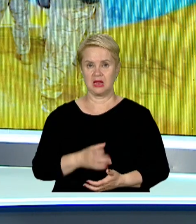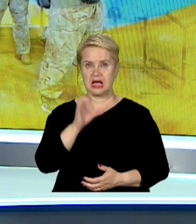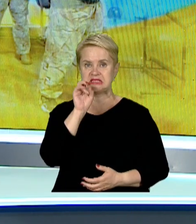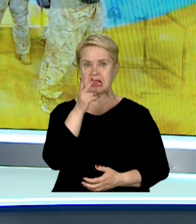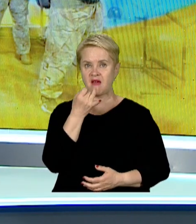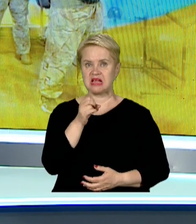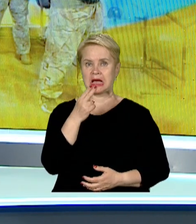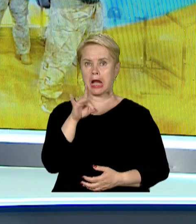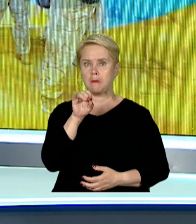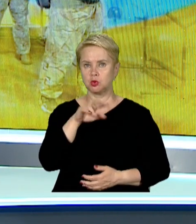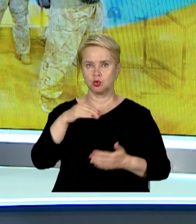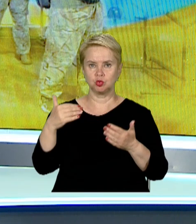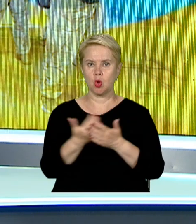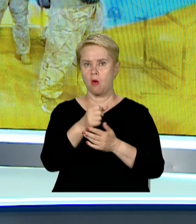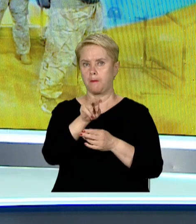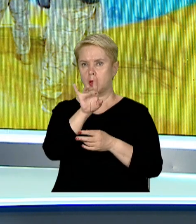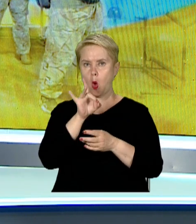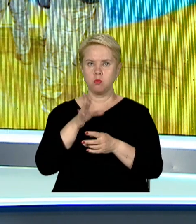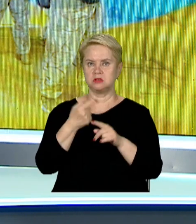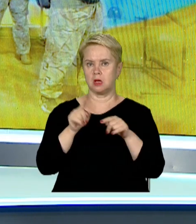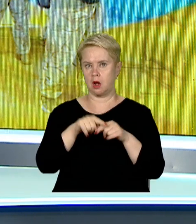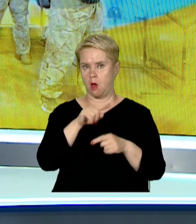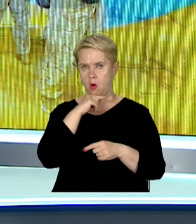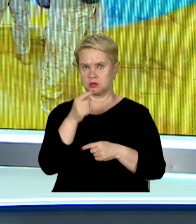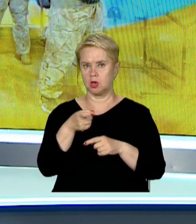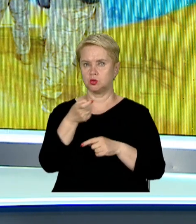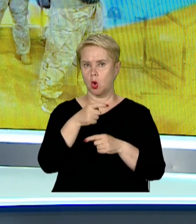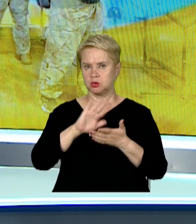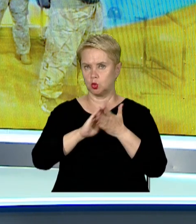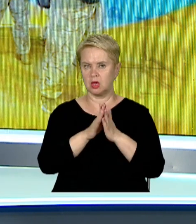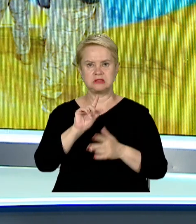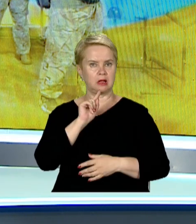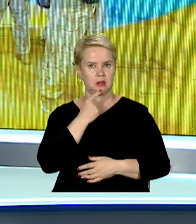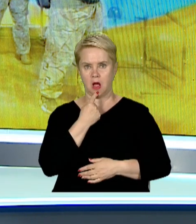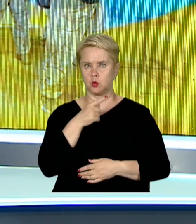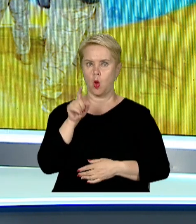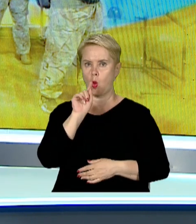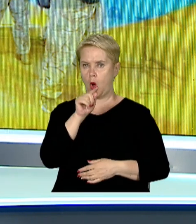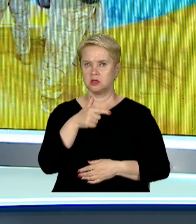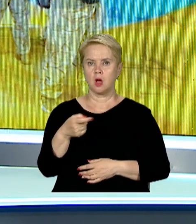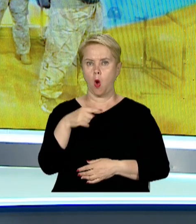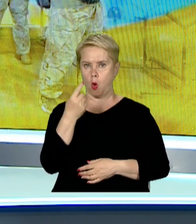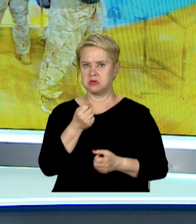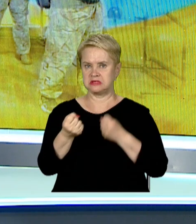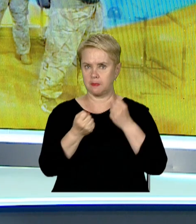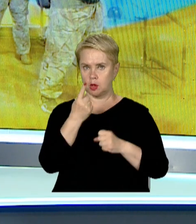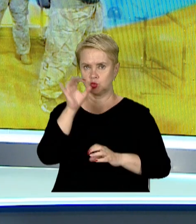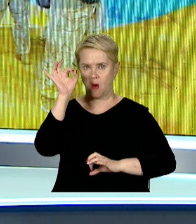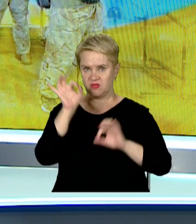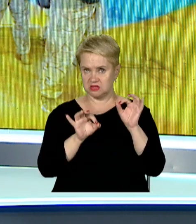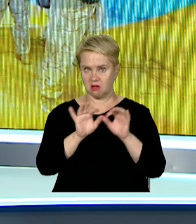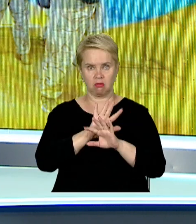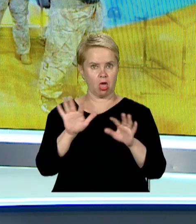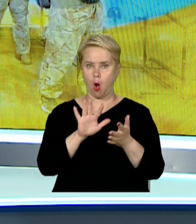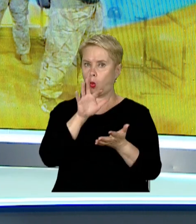Слов'янський, Краматорськ знову під обстрілами росіян. Ситуація на Донеччині залишається складною. Луганська область тримається на 100%, вона